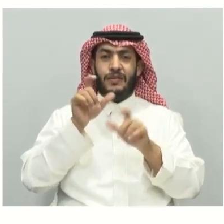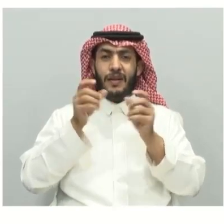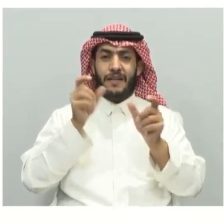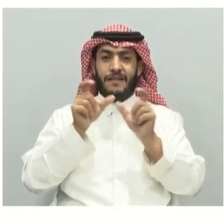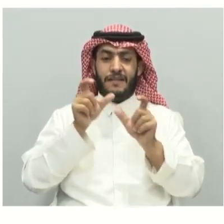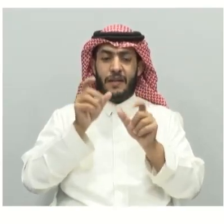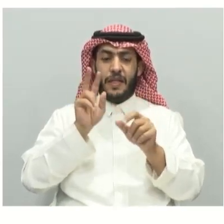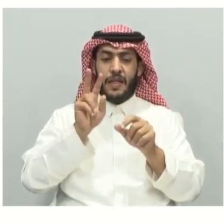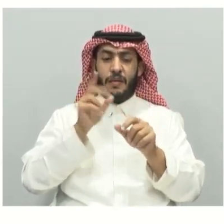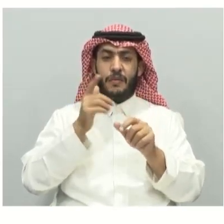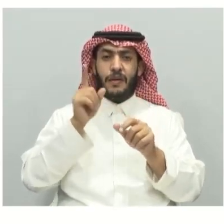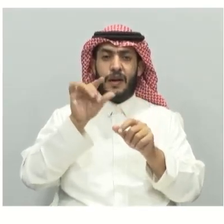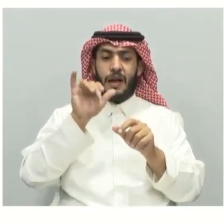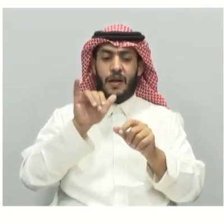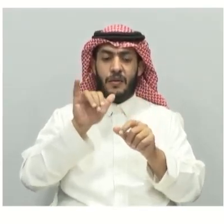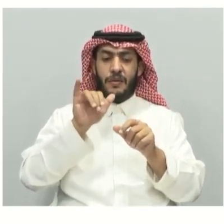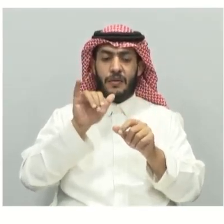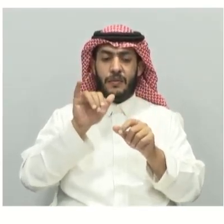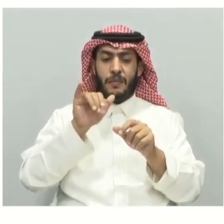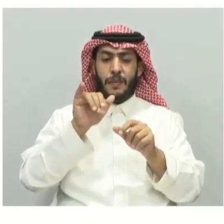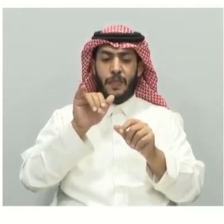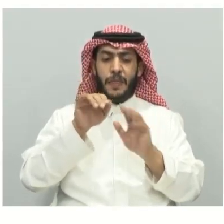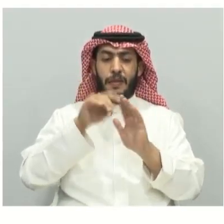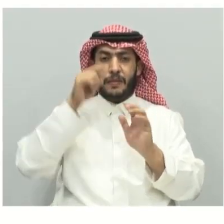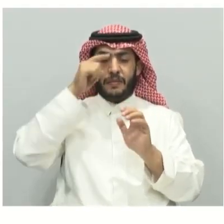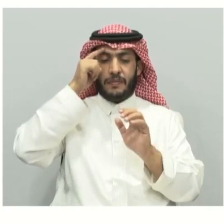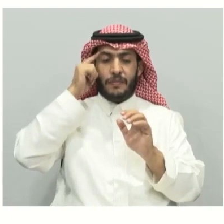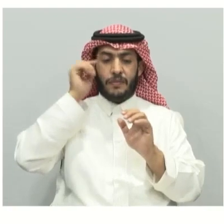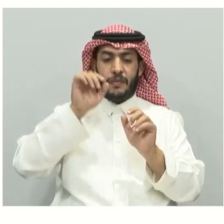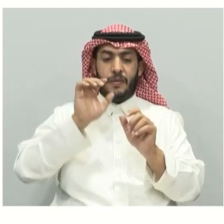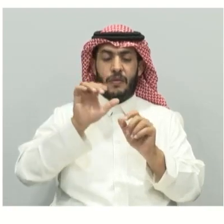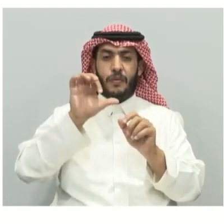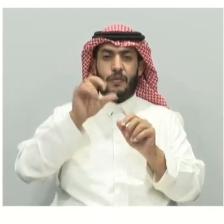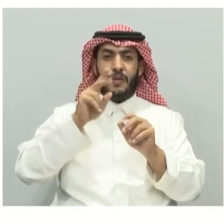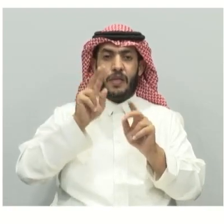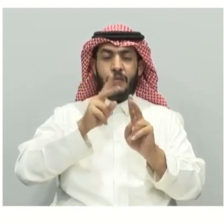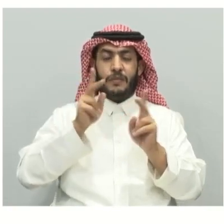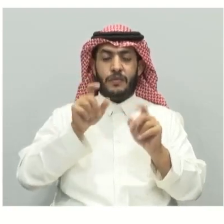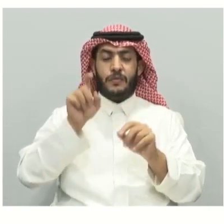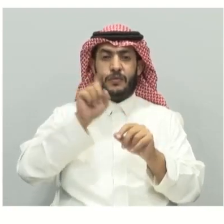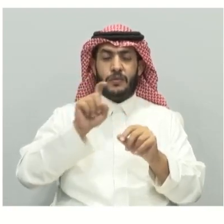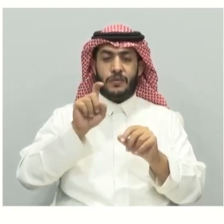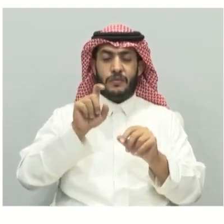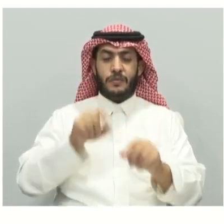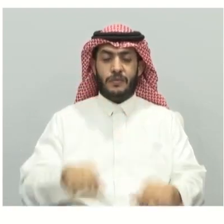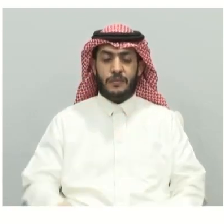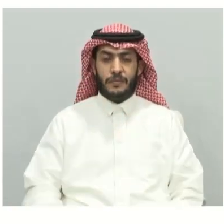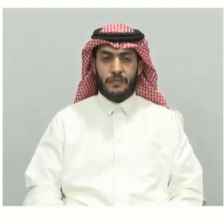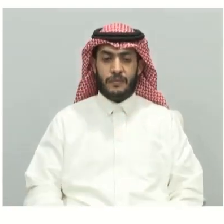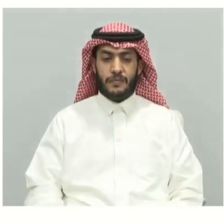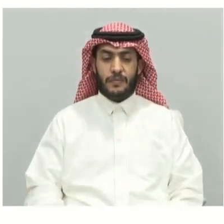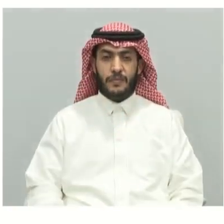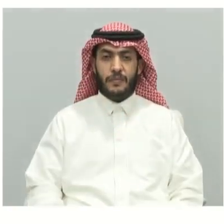راو وبين الاشاره الى احتمال ان يكون الوضاع غيره هذا السؤال جدا مهم